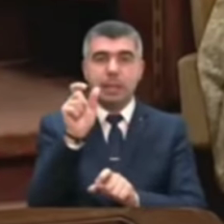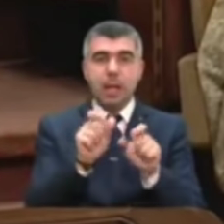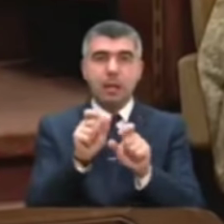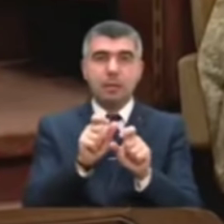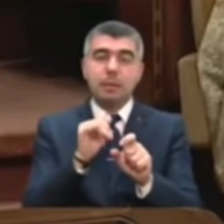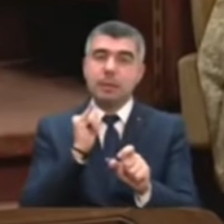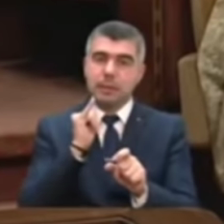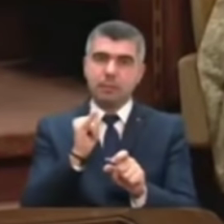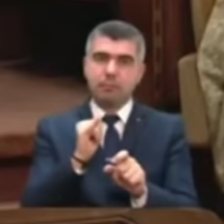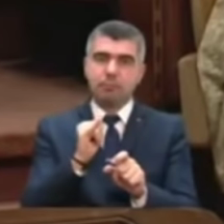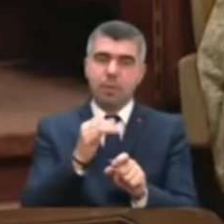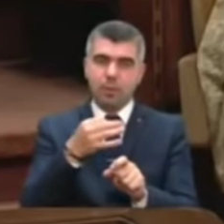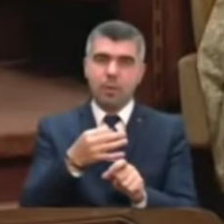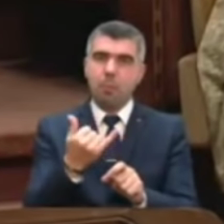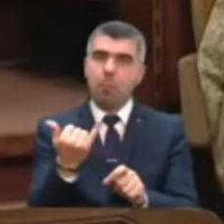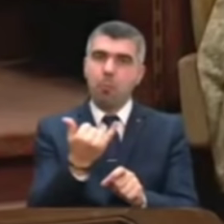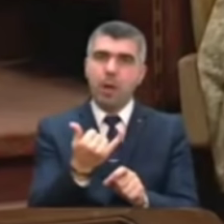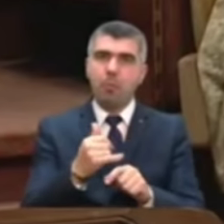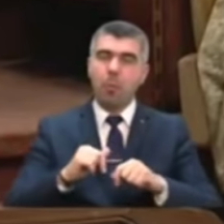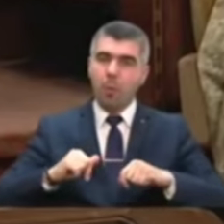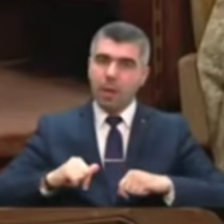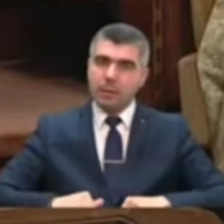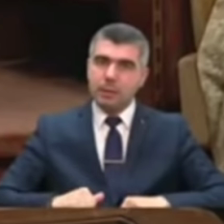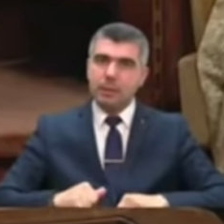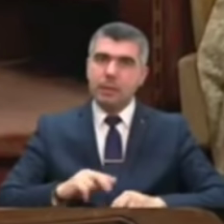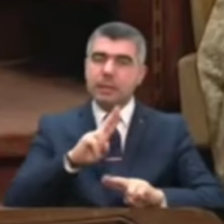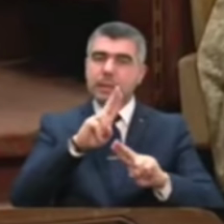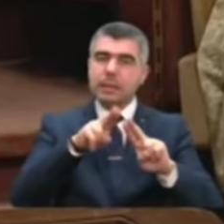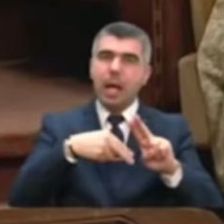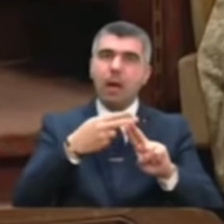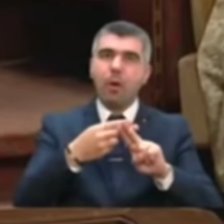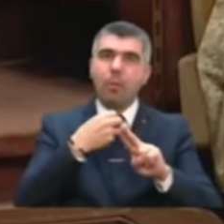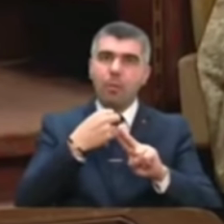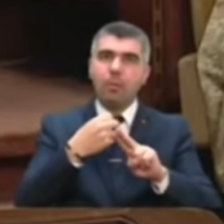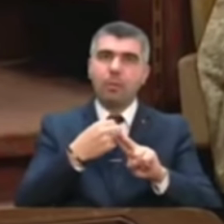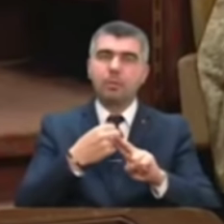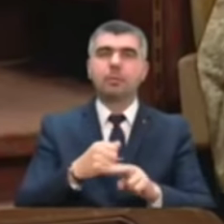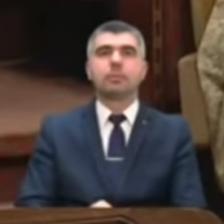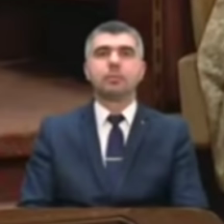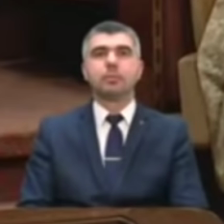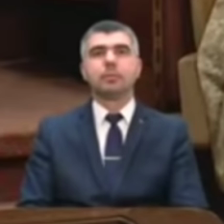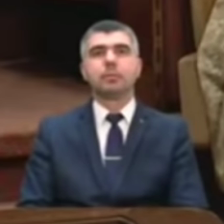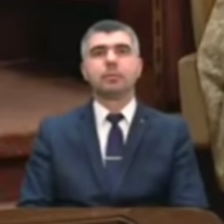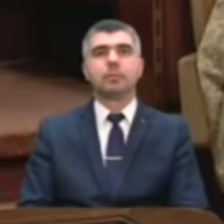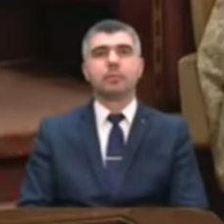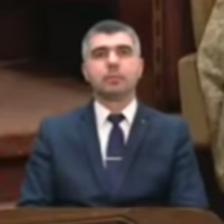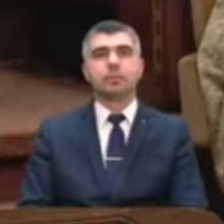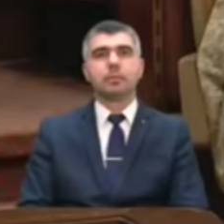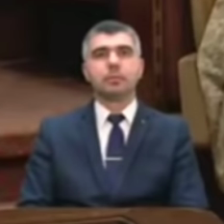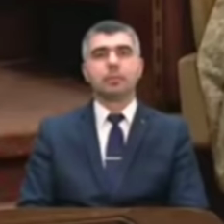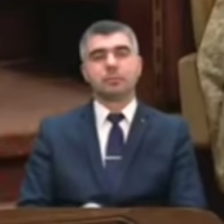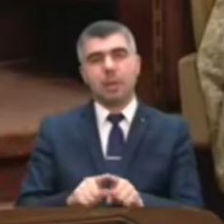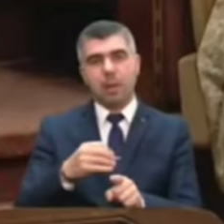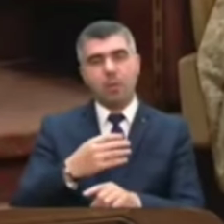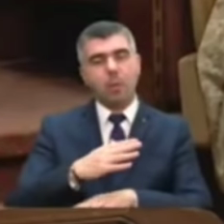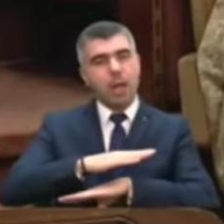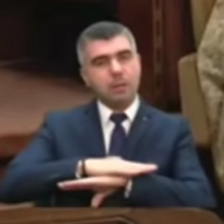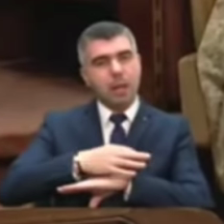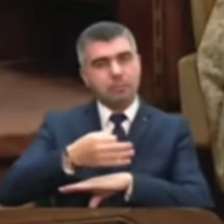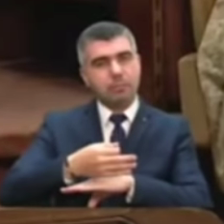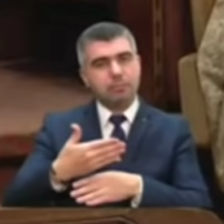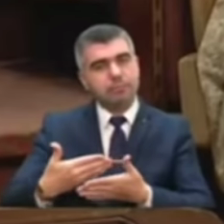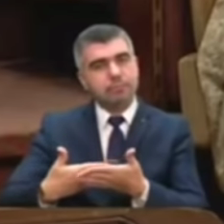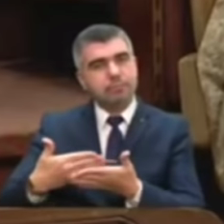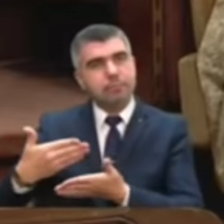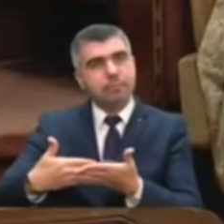بان بامكان السيد الوزير يكون عنده جواب افضل من الطريقه اللي دارت، بلا بقاء اكثر وبمرونه اكثر